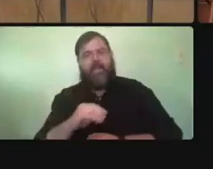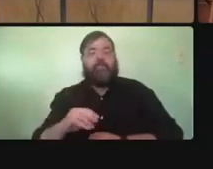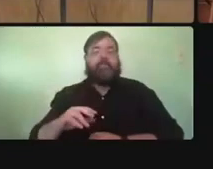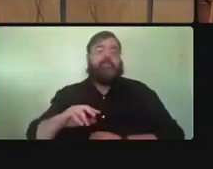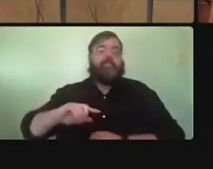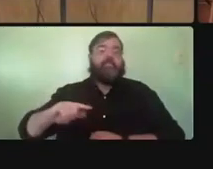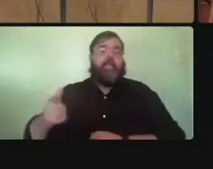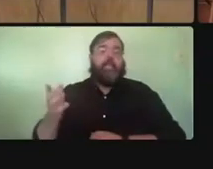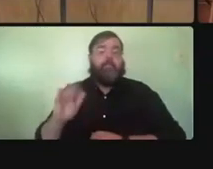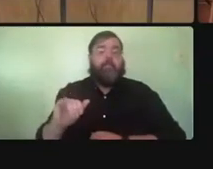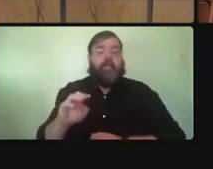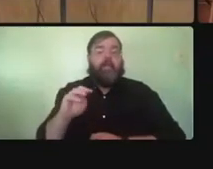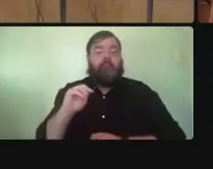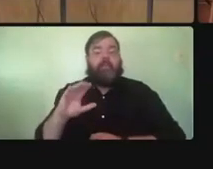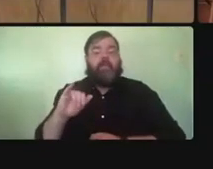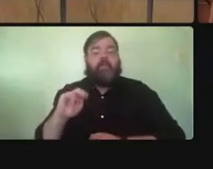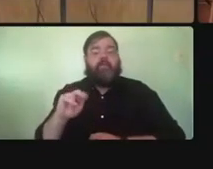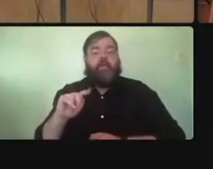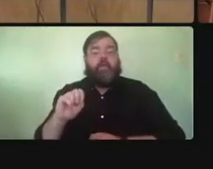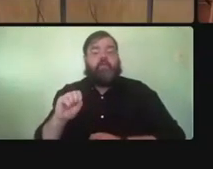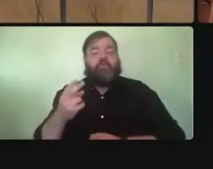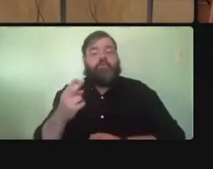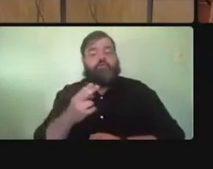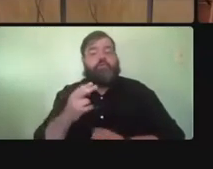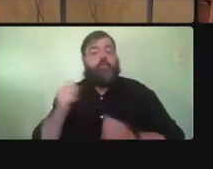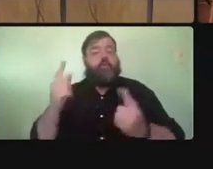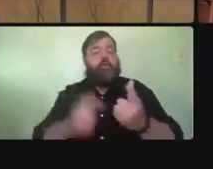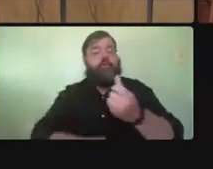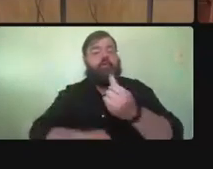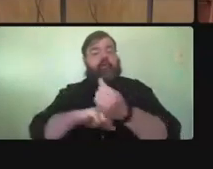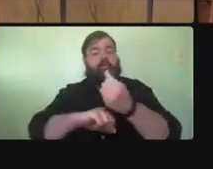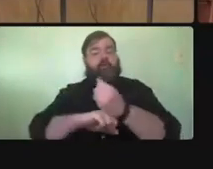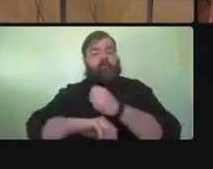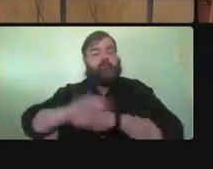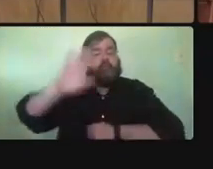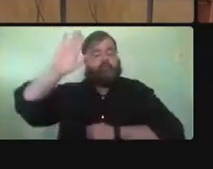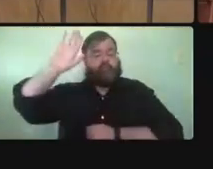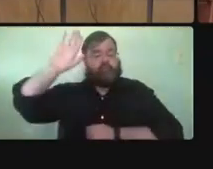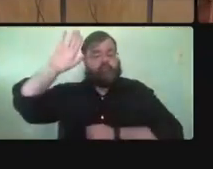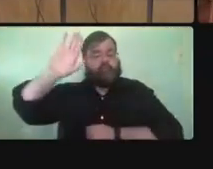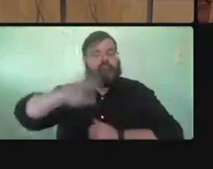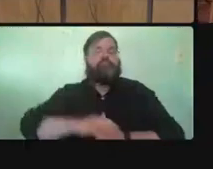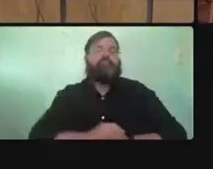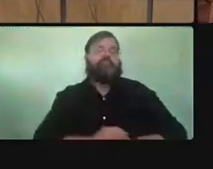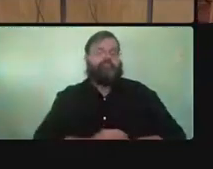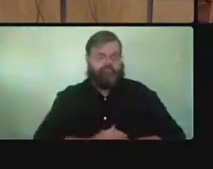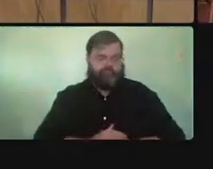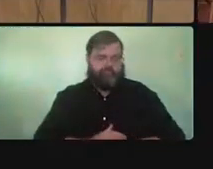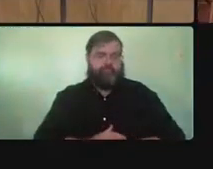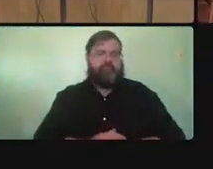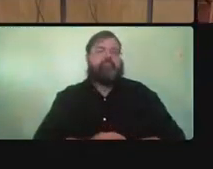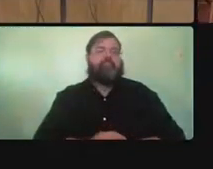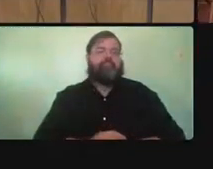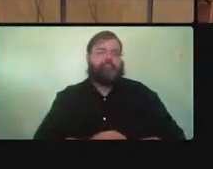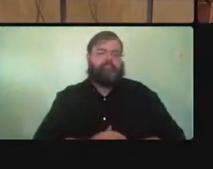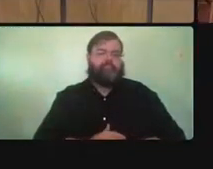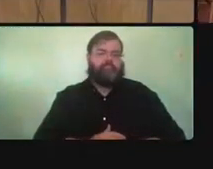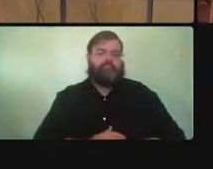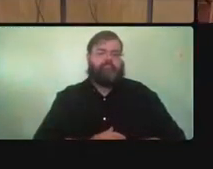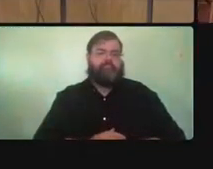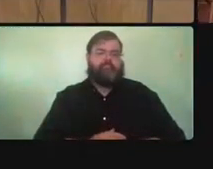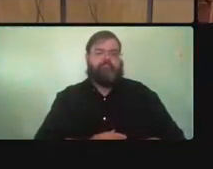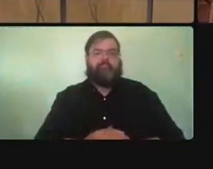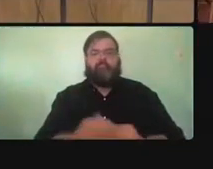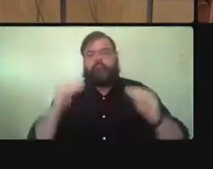Bwana Craig amekubali na ameungwa mkono na Bwana McIntosh, wote wanaokubaliana naye.